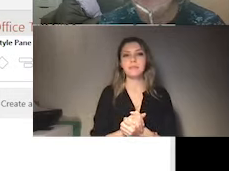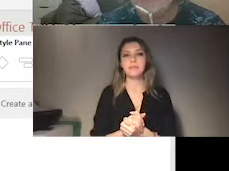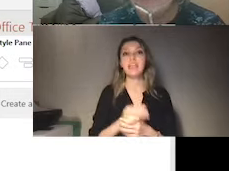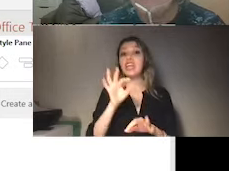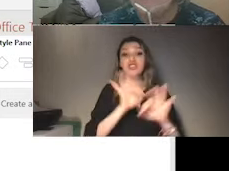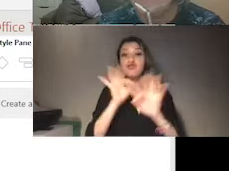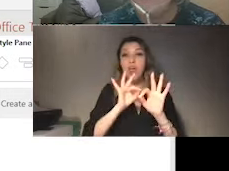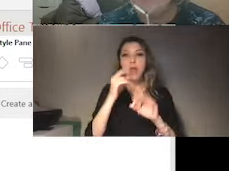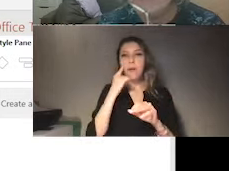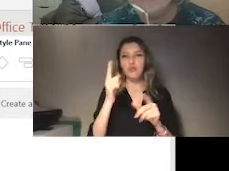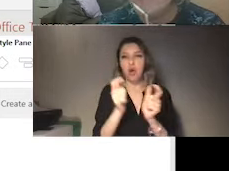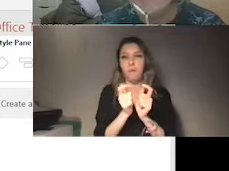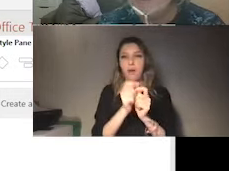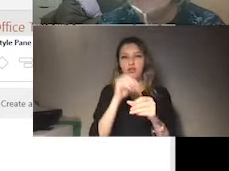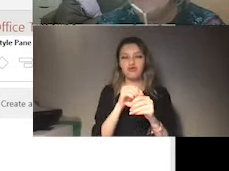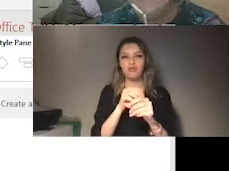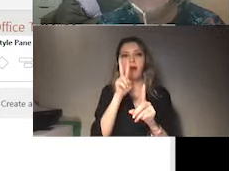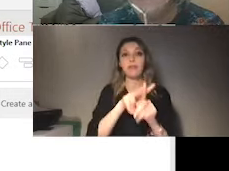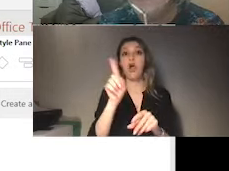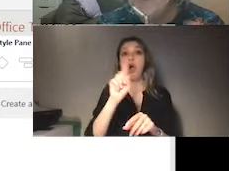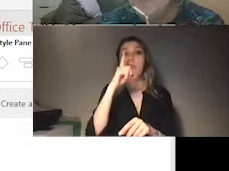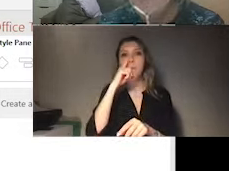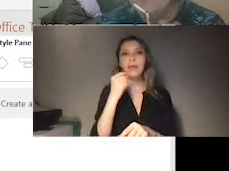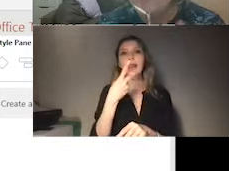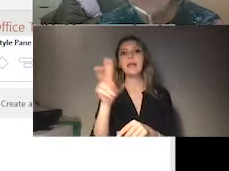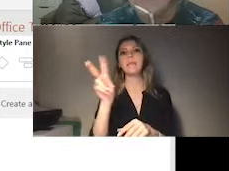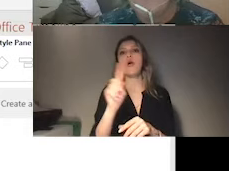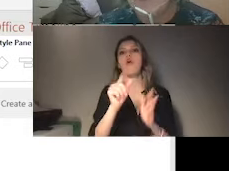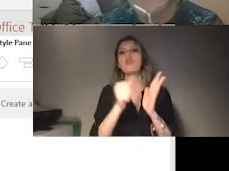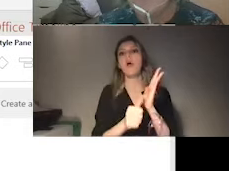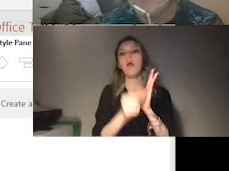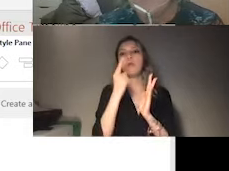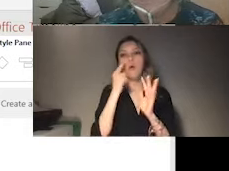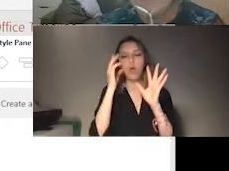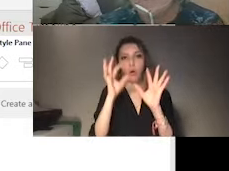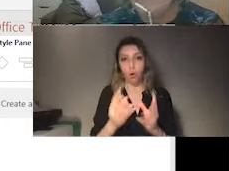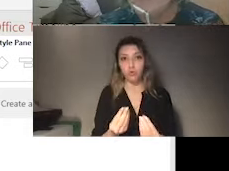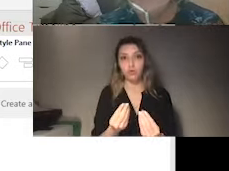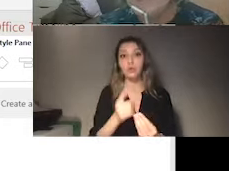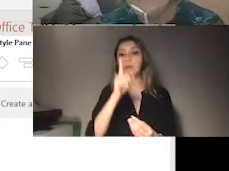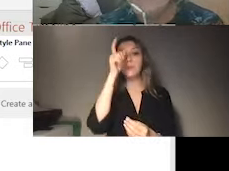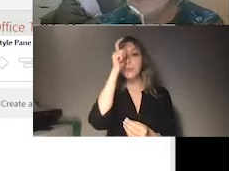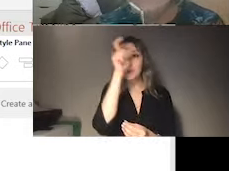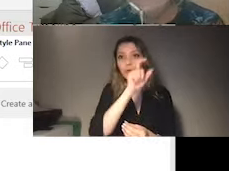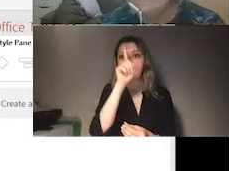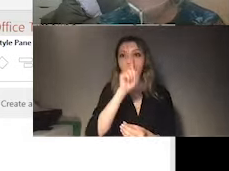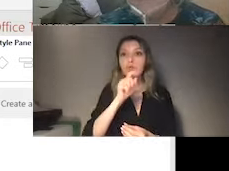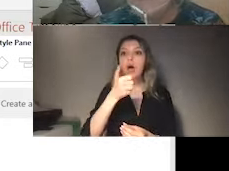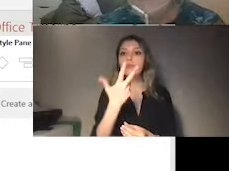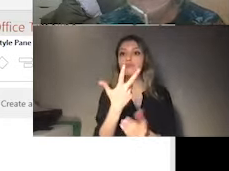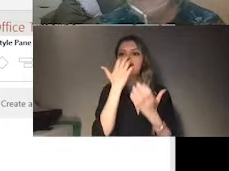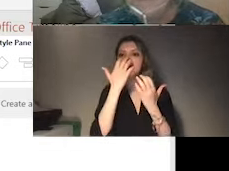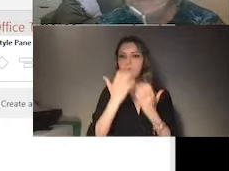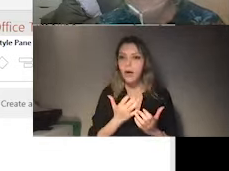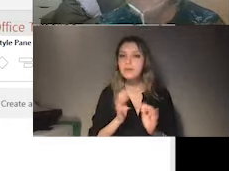oturumunda yer aldıklarında 10 Mayıs 2010 tarihinde oldu. Türkiye 163 tavsiyenin 120'sini kabul etti, 40'ını